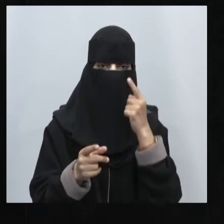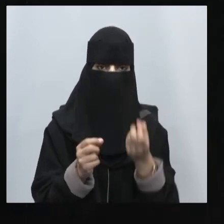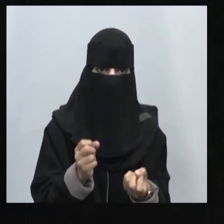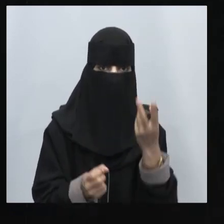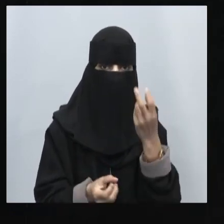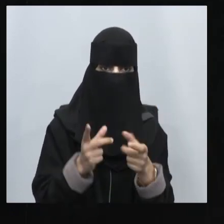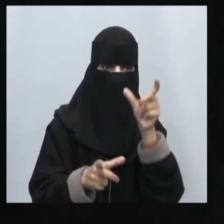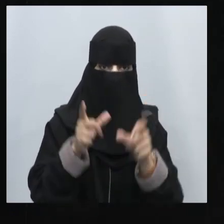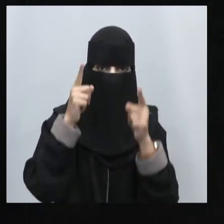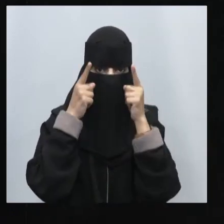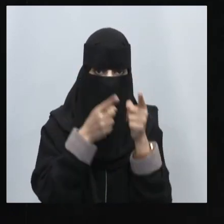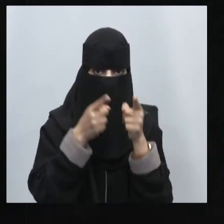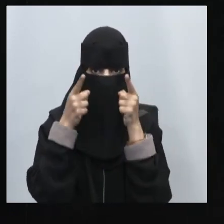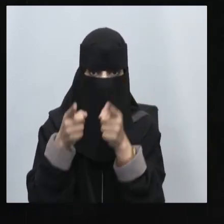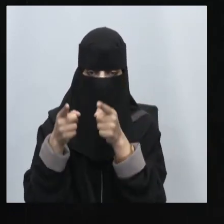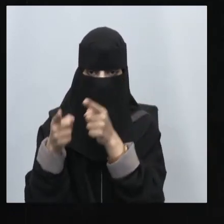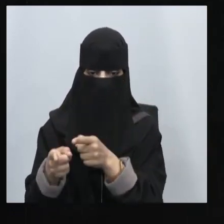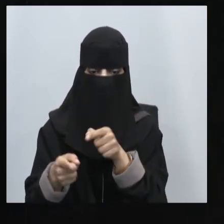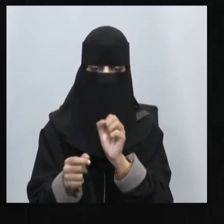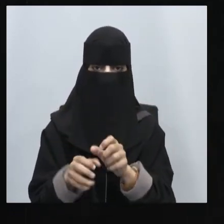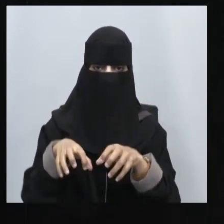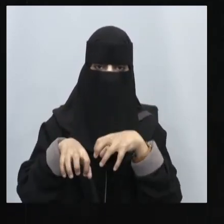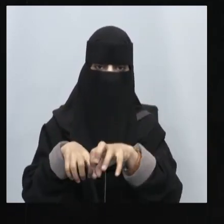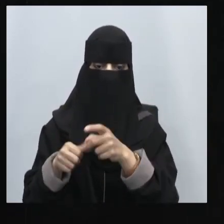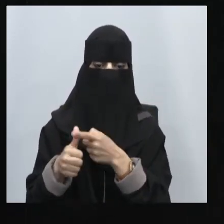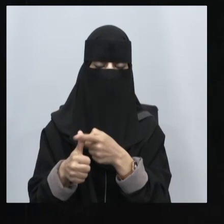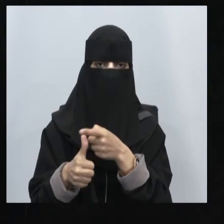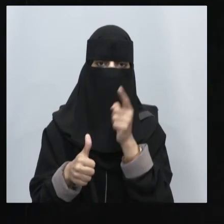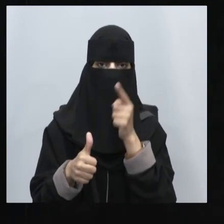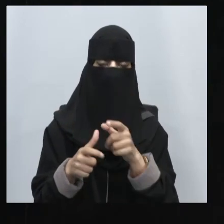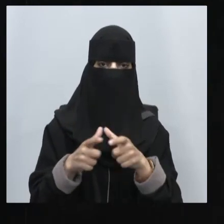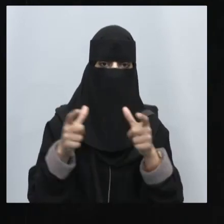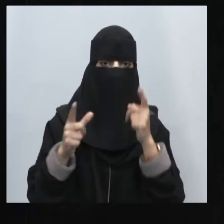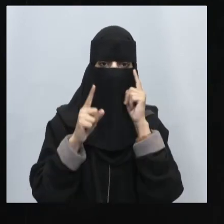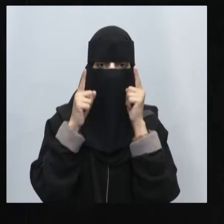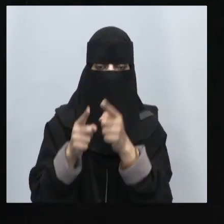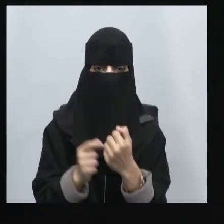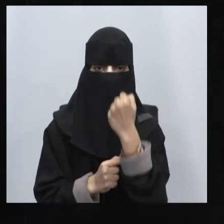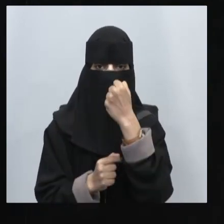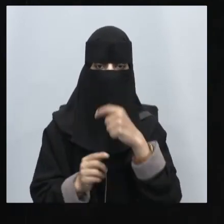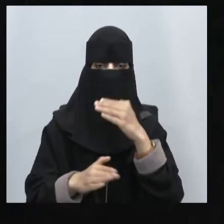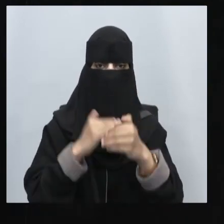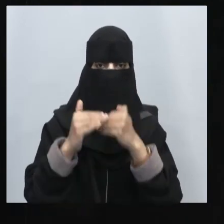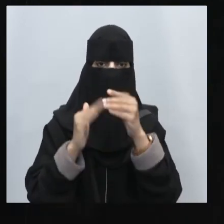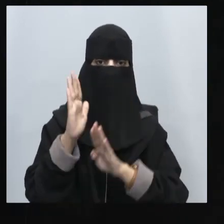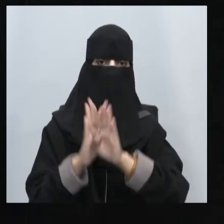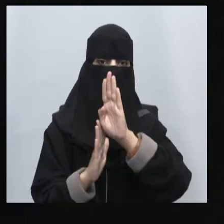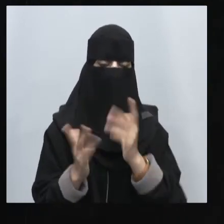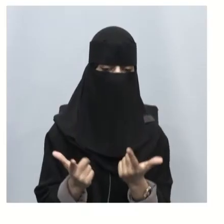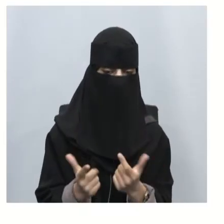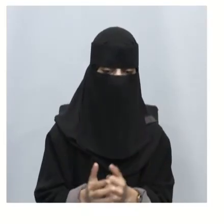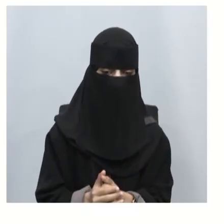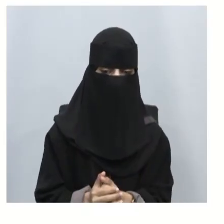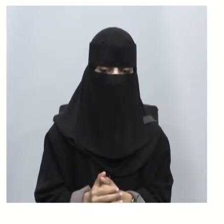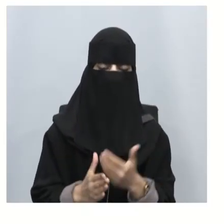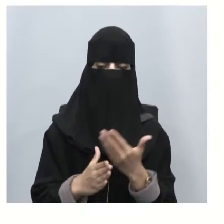هؤلاء الخلفاء العباسيين تحديدا في العصر الاول الذي اتسم بالقوه والازدهار ممتاز